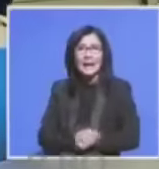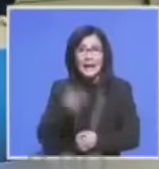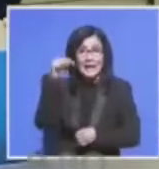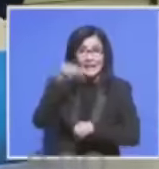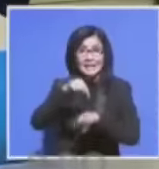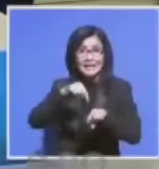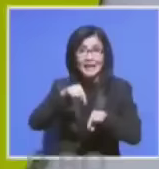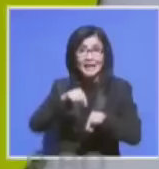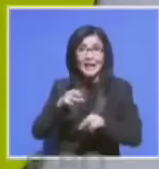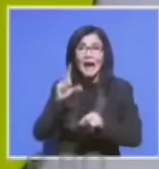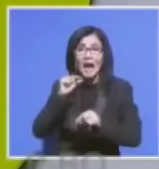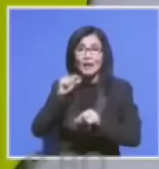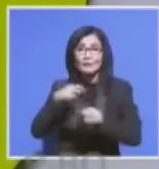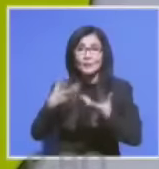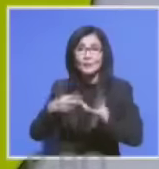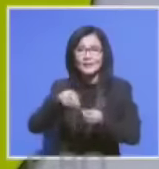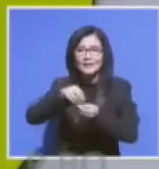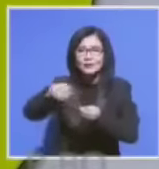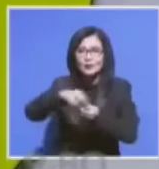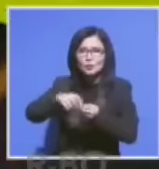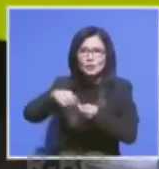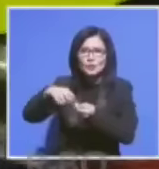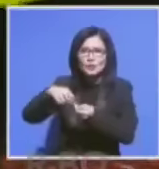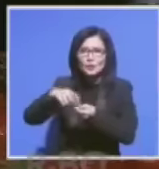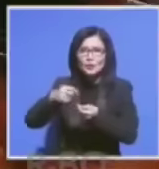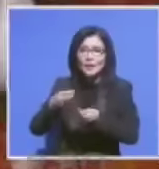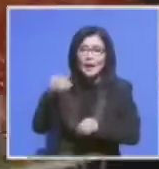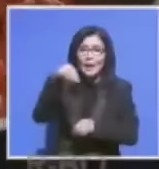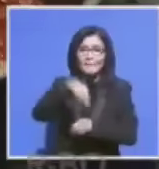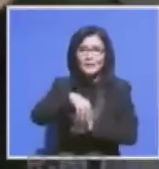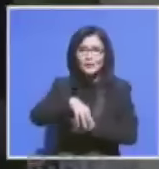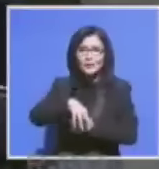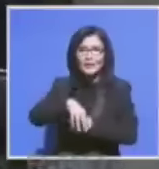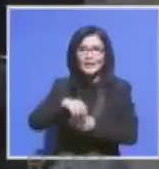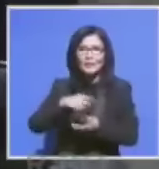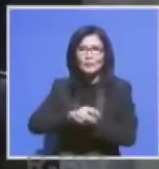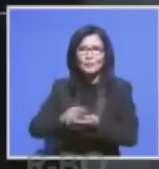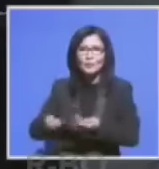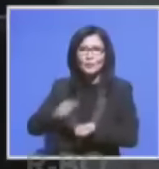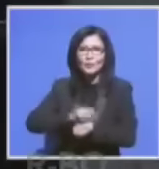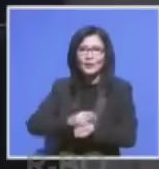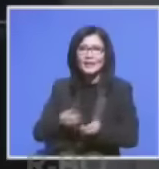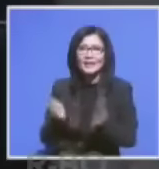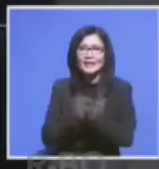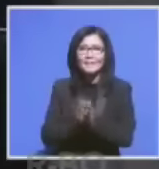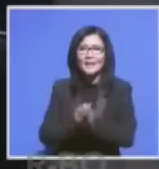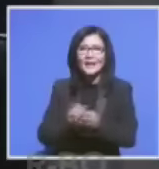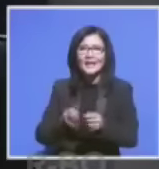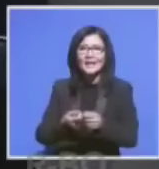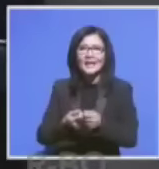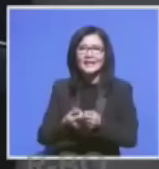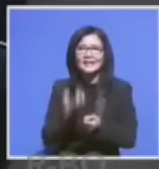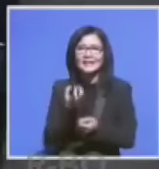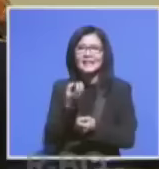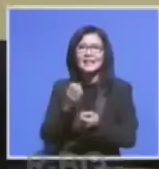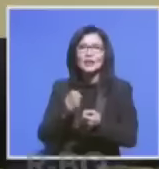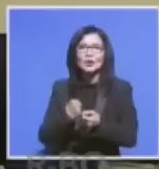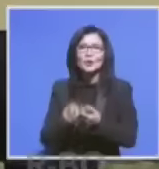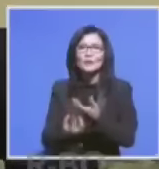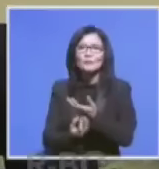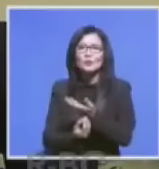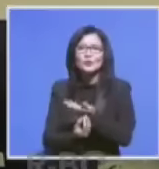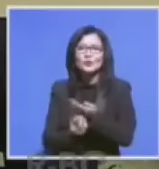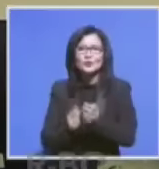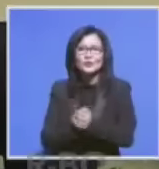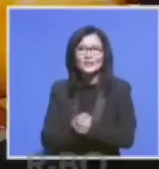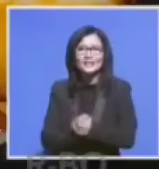Sekarang ayam yang sudah matang kita suwir-suwir. Masukkan dalam bumbu dan tambahkan telur rebus. Jadi deh si ayam